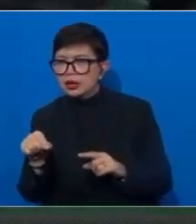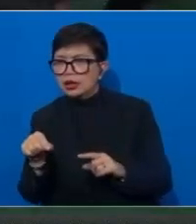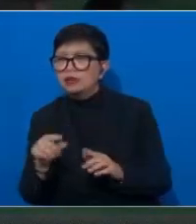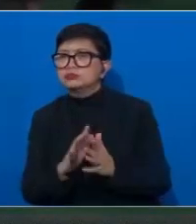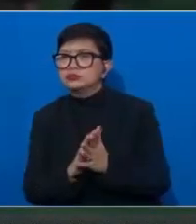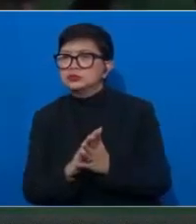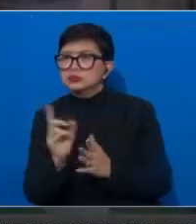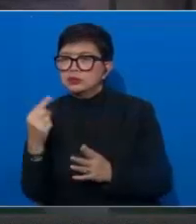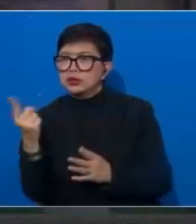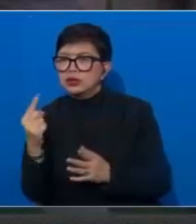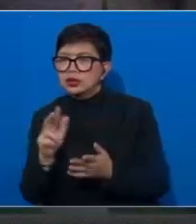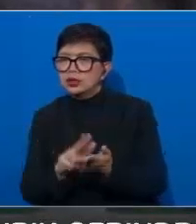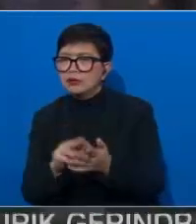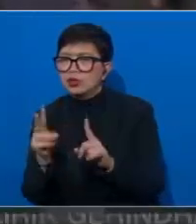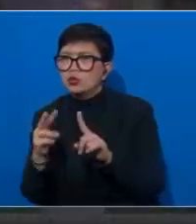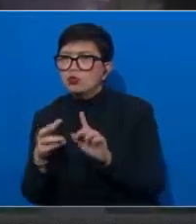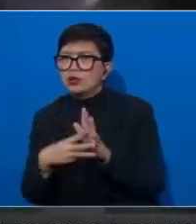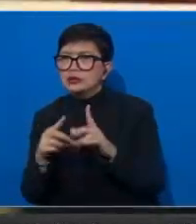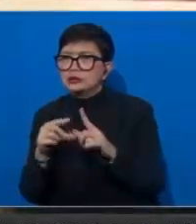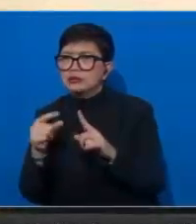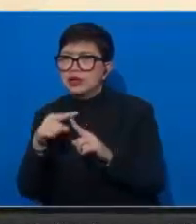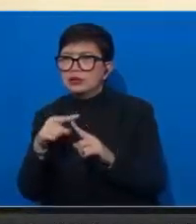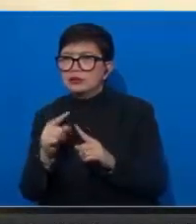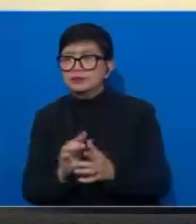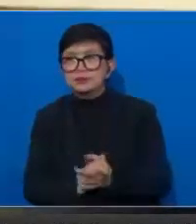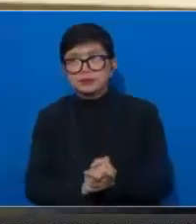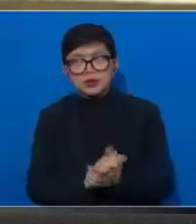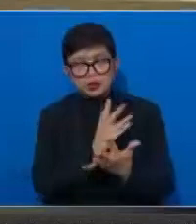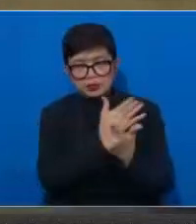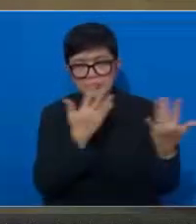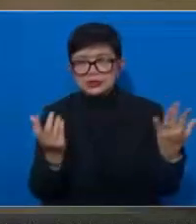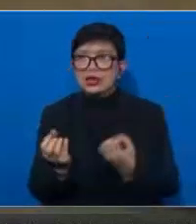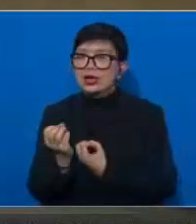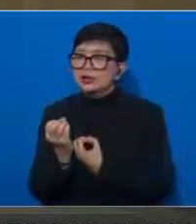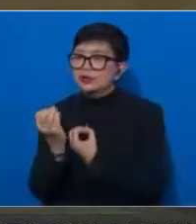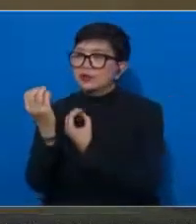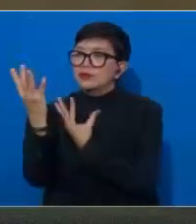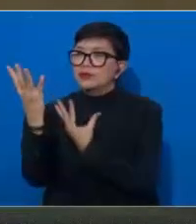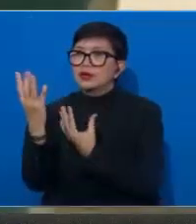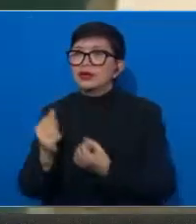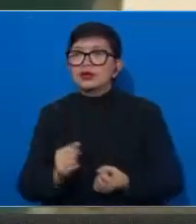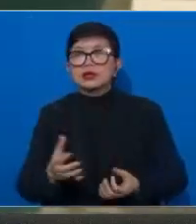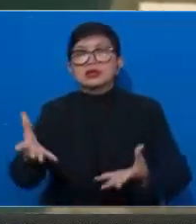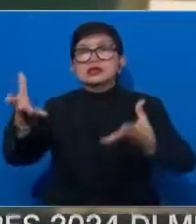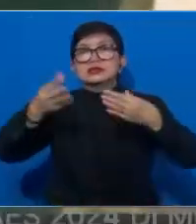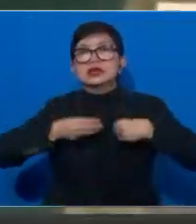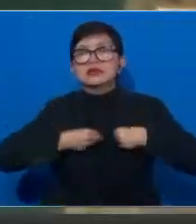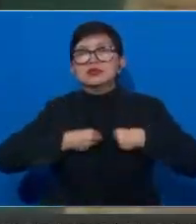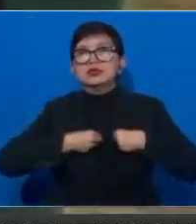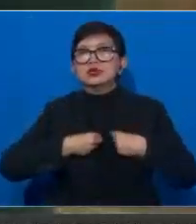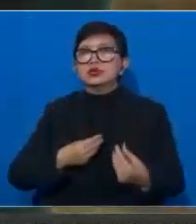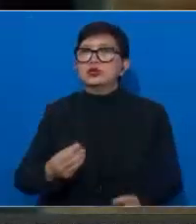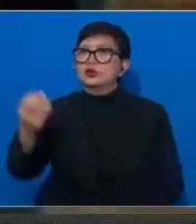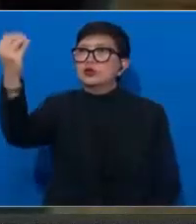Umat Islam di Indonesia saat ini sukacita menyambut awal bulan Ramadan atau bulan puasa yang artinya semakin dekat dengan